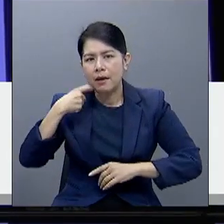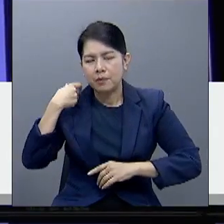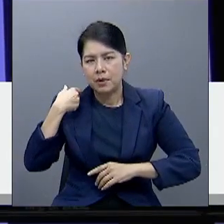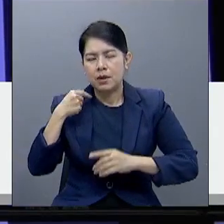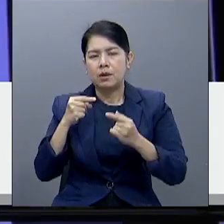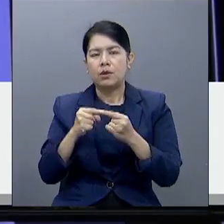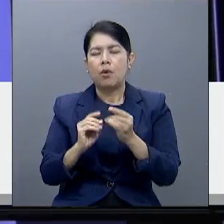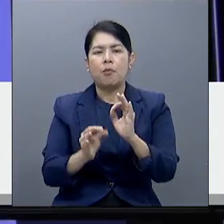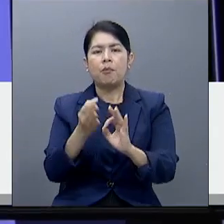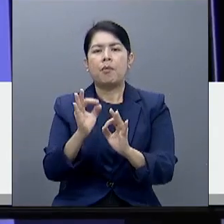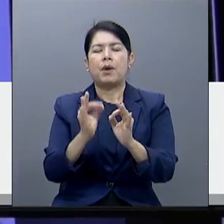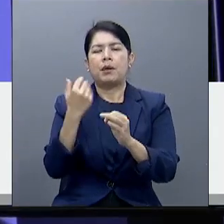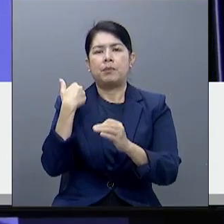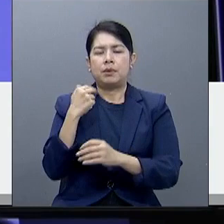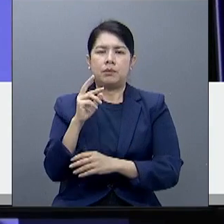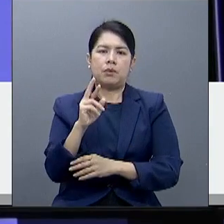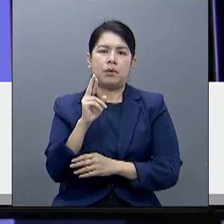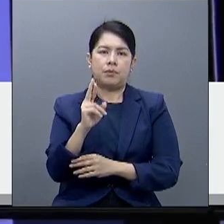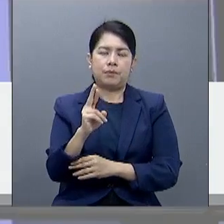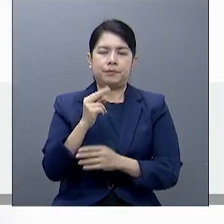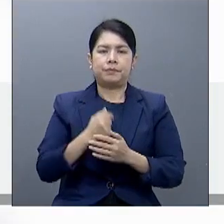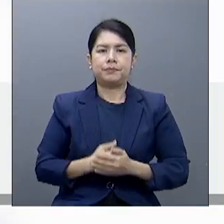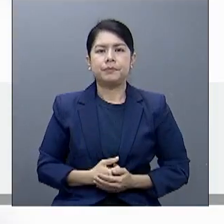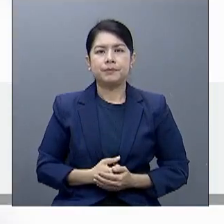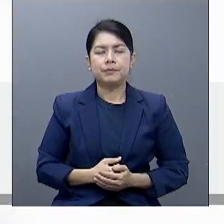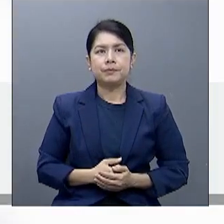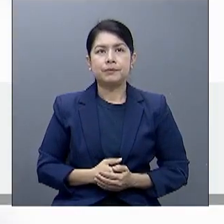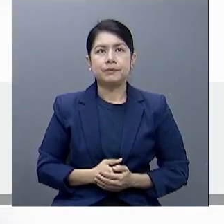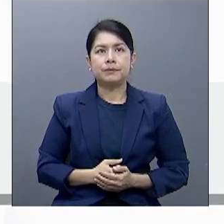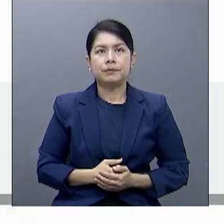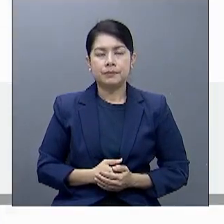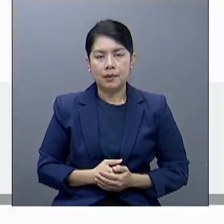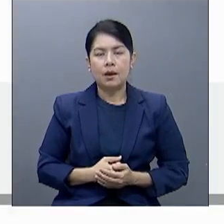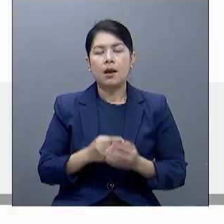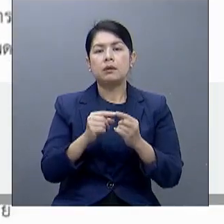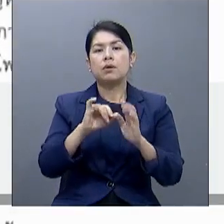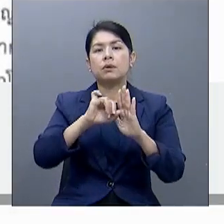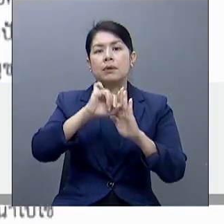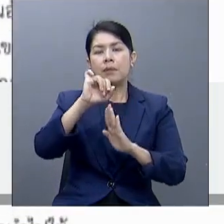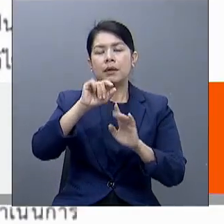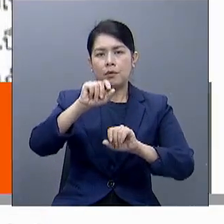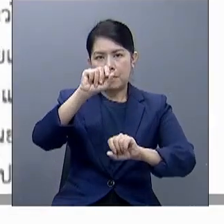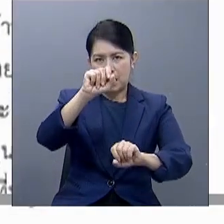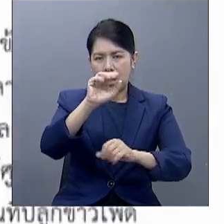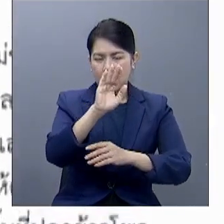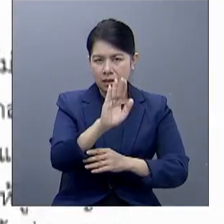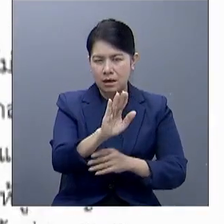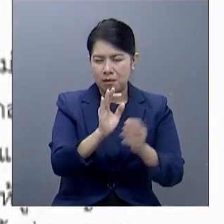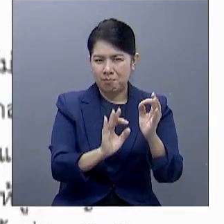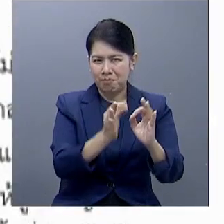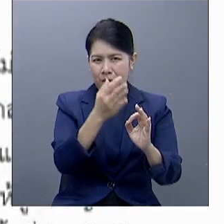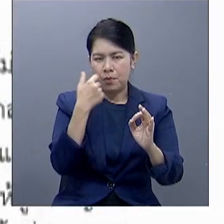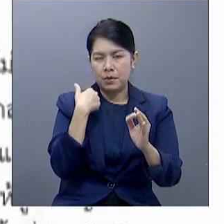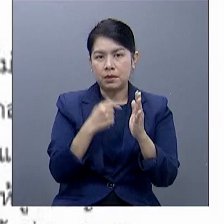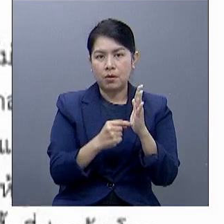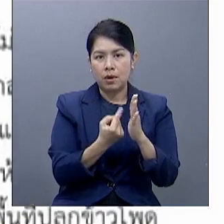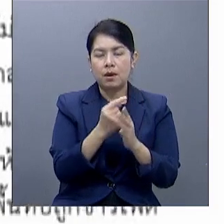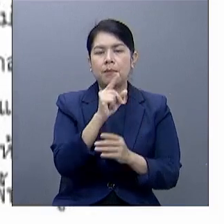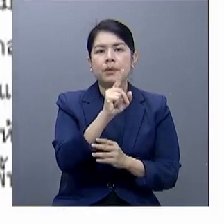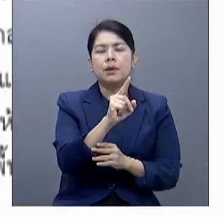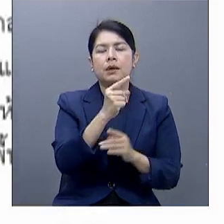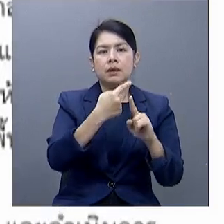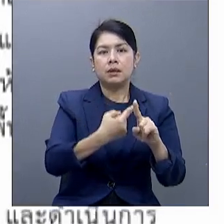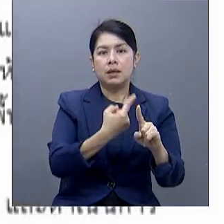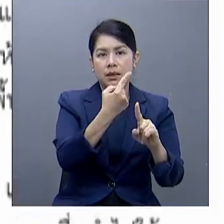พื้นที่ควบคุมและเฝ้าระวังเหตุไฟไหม้สูงสุดครับจังหวัดเชียงใหม่ออกประกาศห้ามเผาเด็ดขาดตั้งแต่วันที่ 1มกราคมถึง